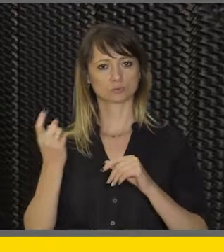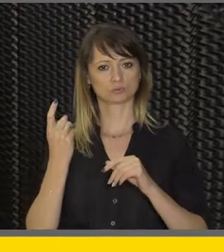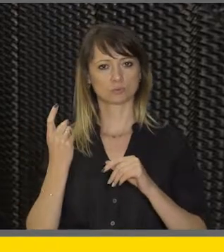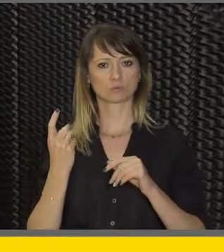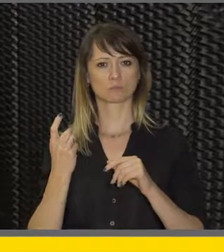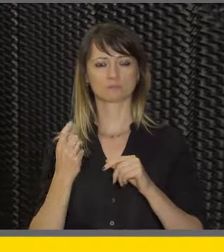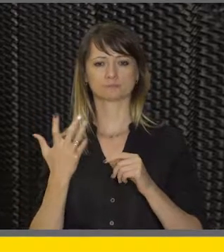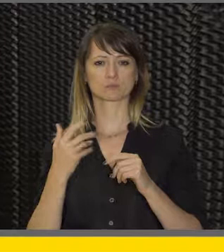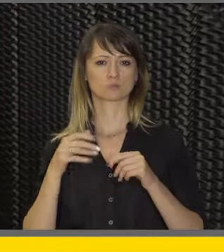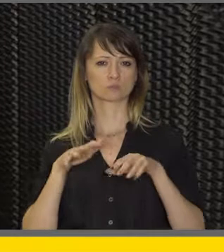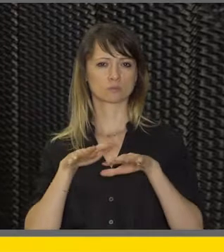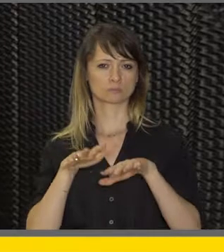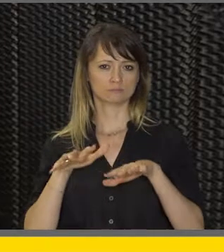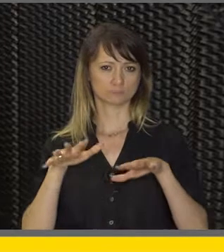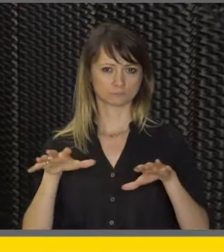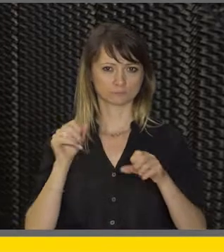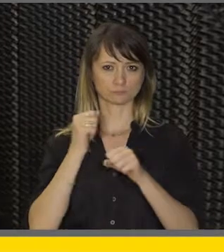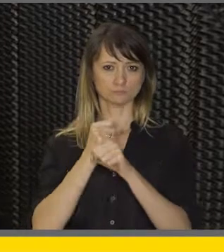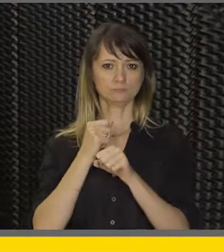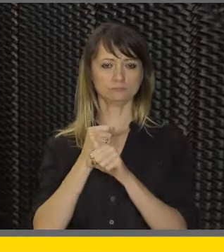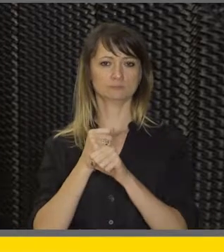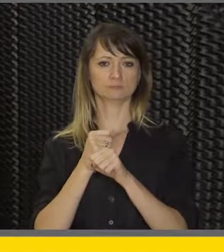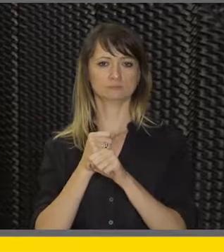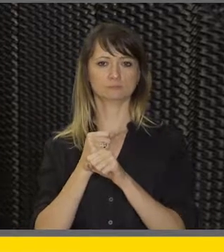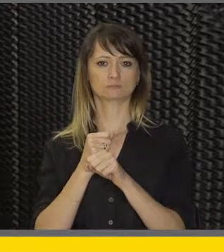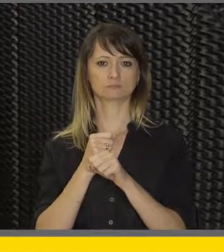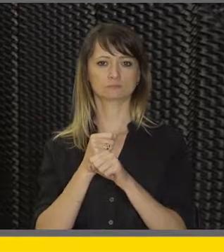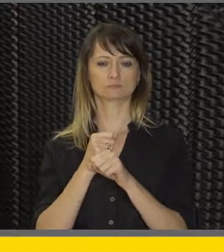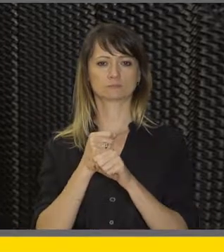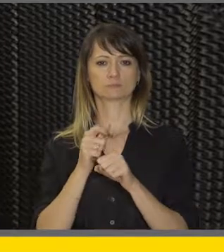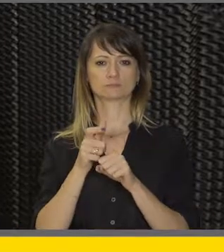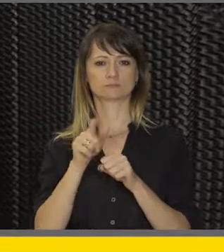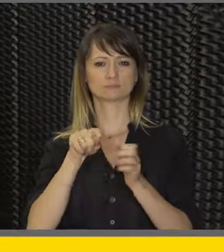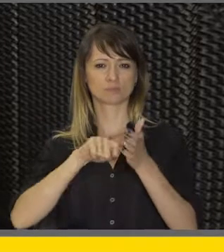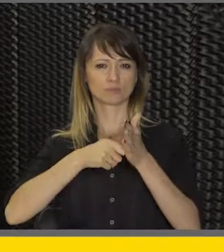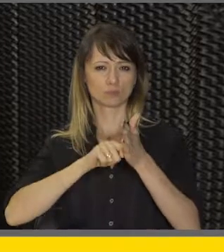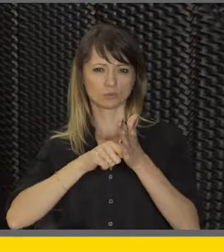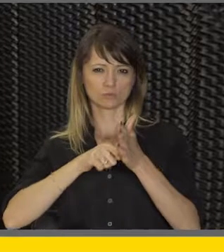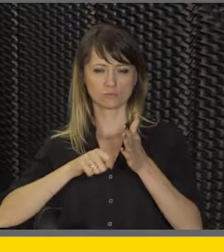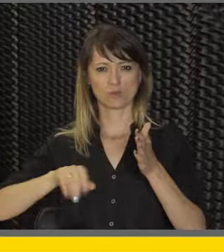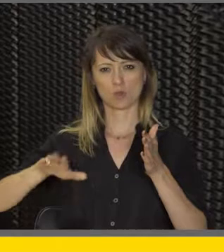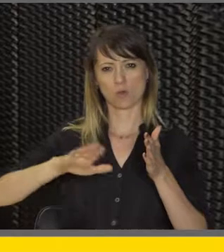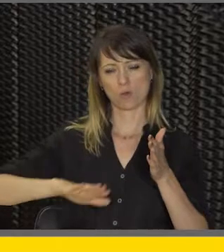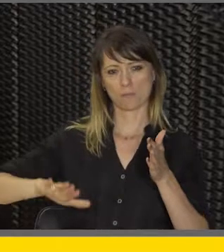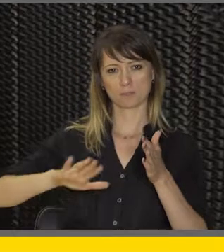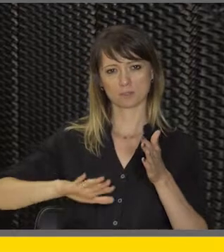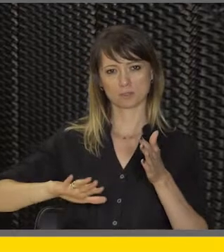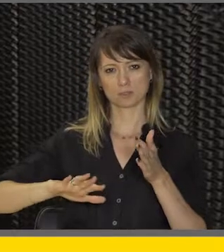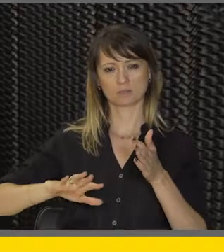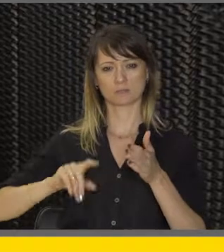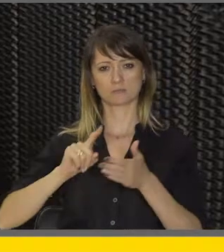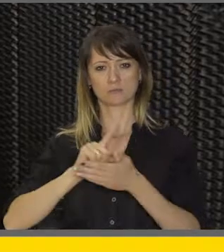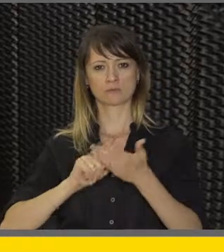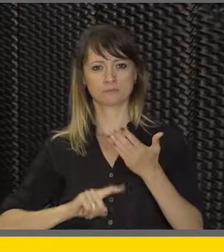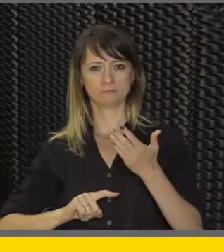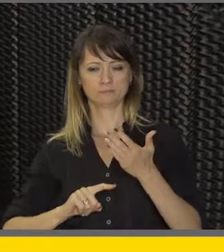ogrom pracy, który włożyliśmy w to, ażeby zidentyfikować te kluczowe obszary, które występują w województwie śląskim i wskazać,